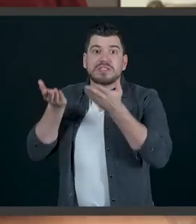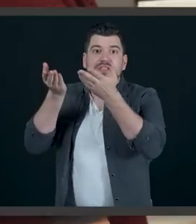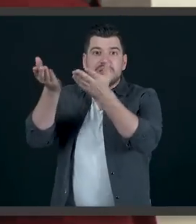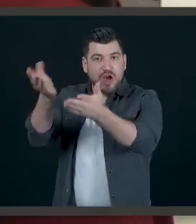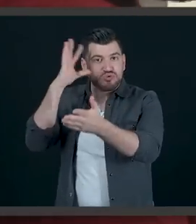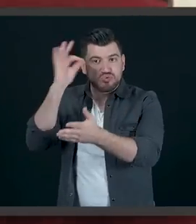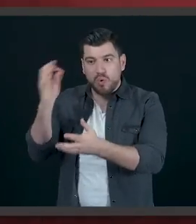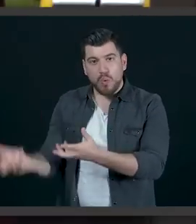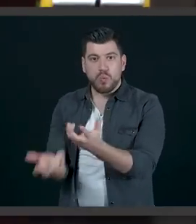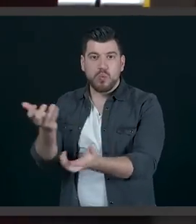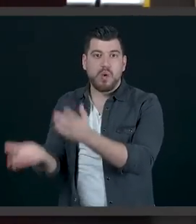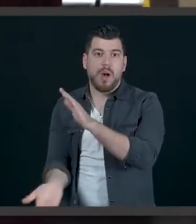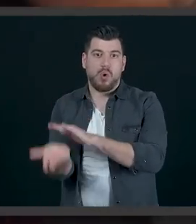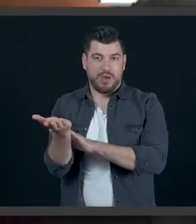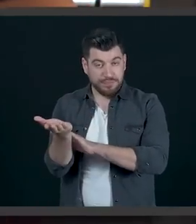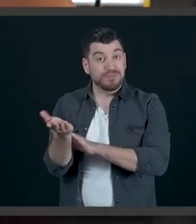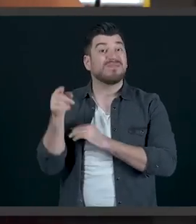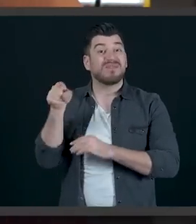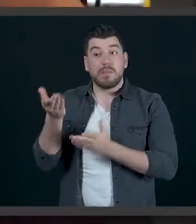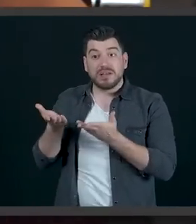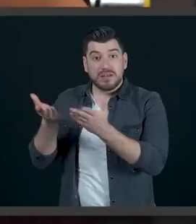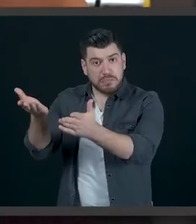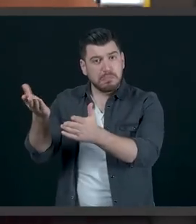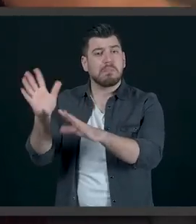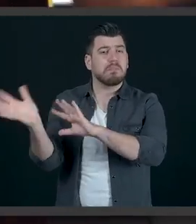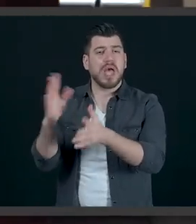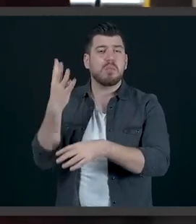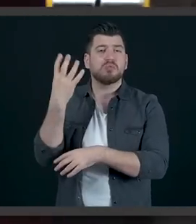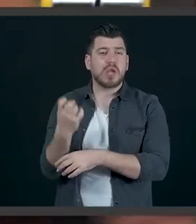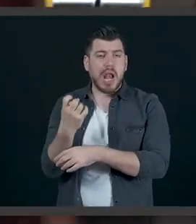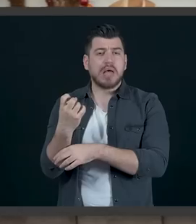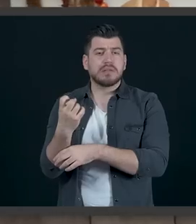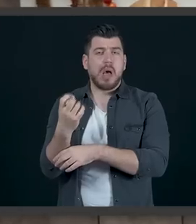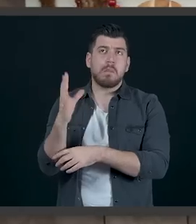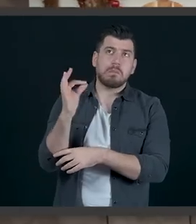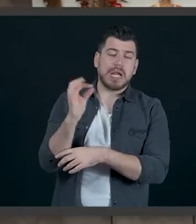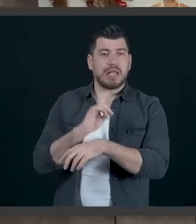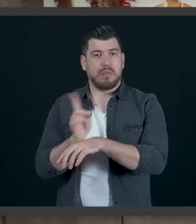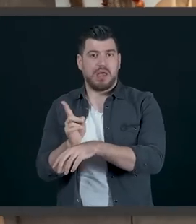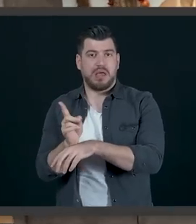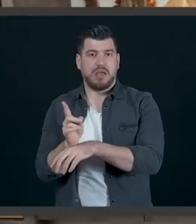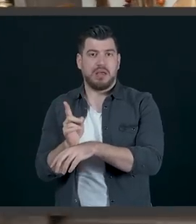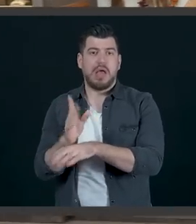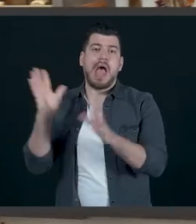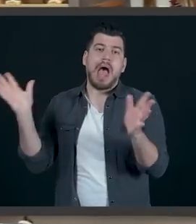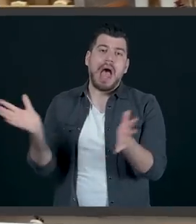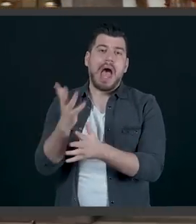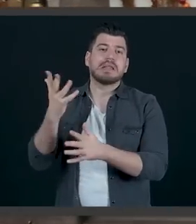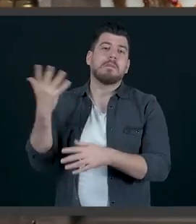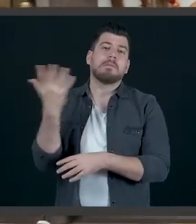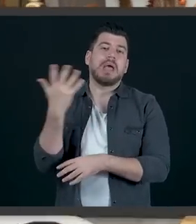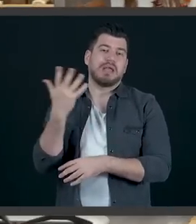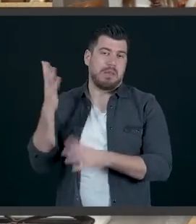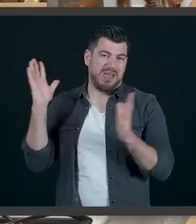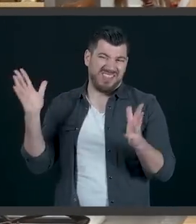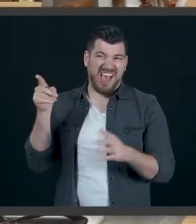κάτω η μιλόπιτά μας. Βάζουμε μέσα και ψήνουμε περίπου για 40 με 50 λεπτάκια. Άντε να πάρει 55,